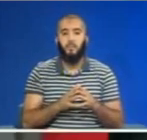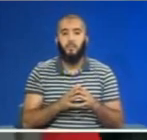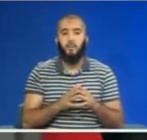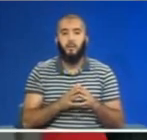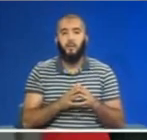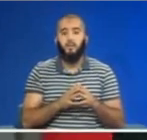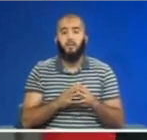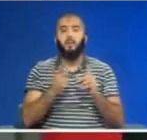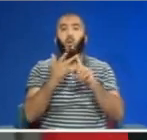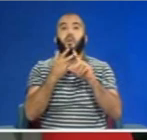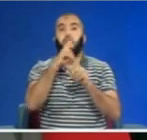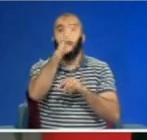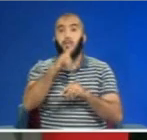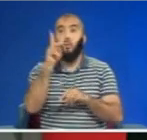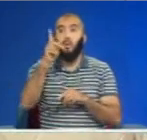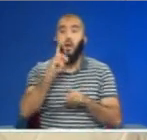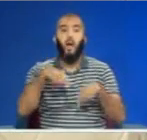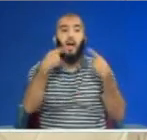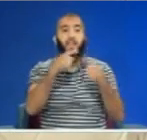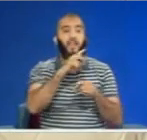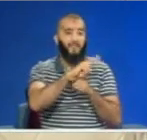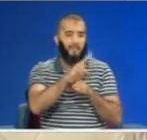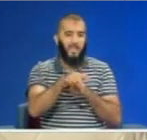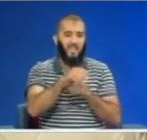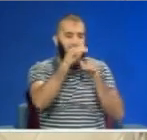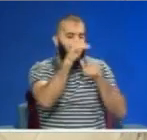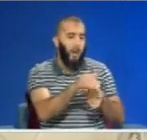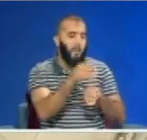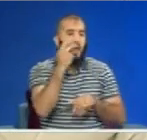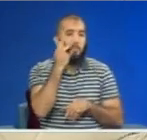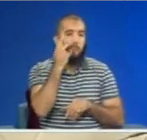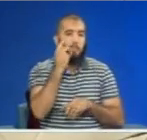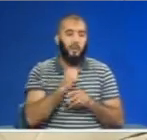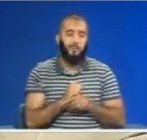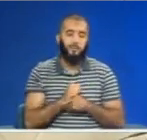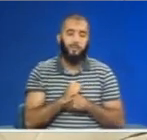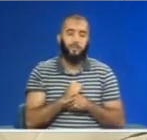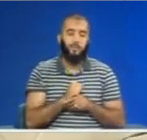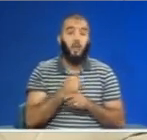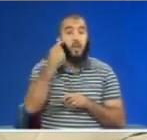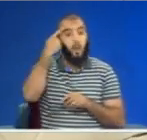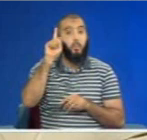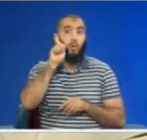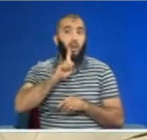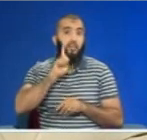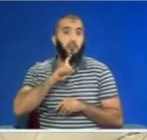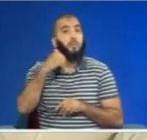زيارة قبر والديها. زيارة القبر بالنسبة للمرأة، نعم للمرأة